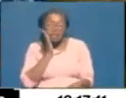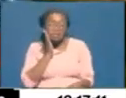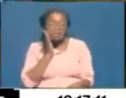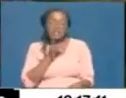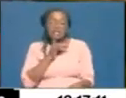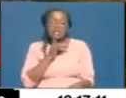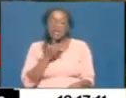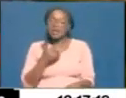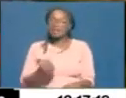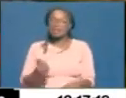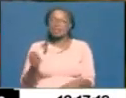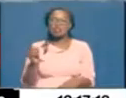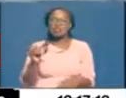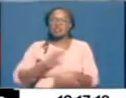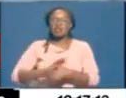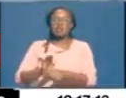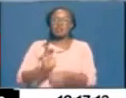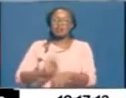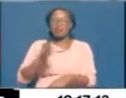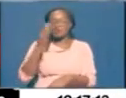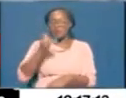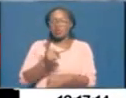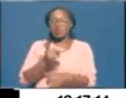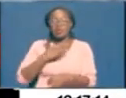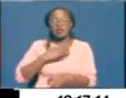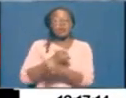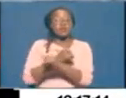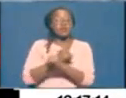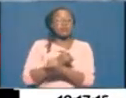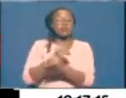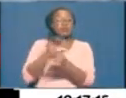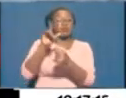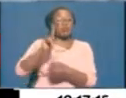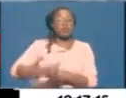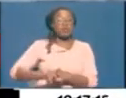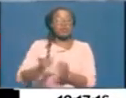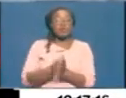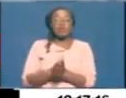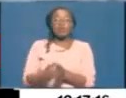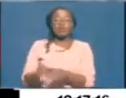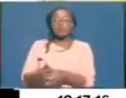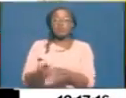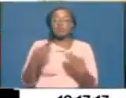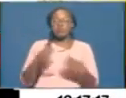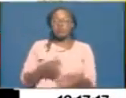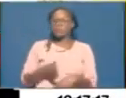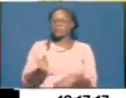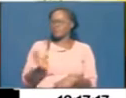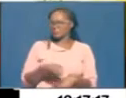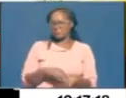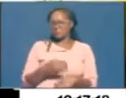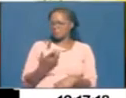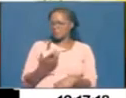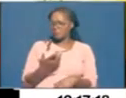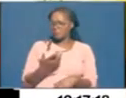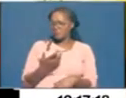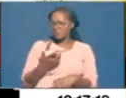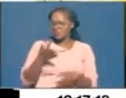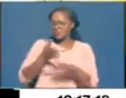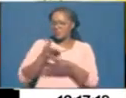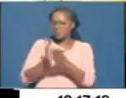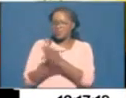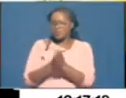COVID because their immunity is low. Aidha, viongozi hao waliwataka wakazi kupuuza itikadi kuhusu chanjo hiyo ambayo inanuia kuimarisha